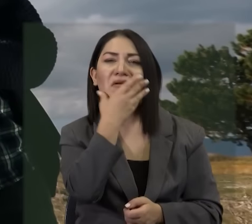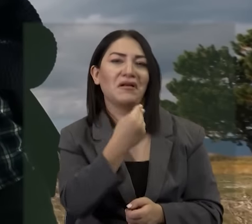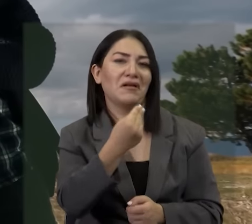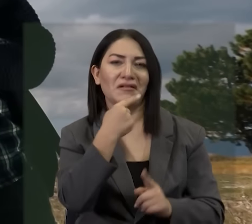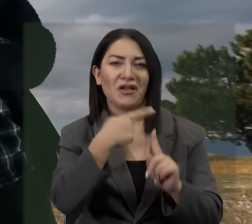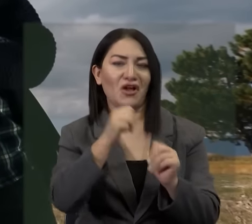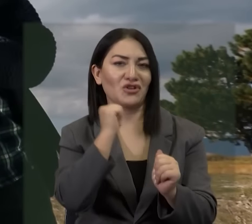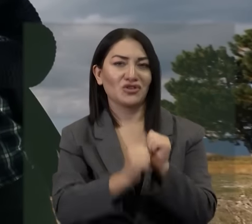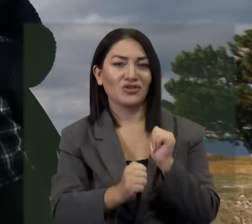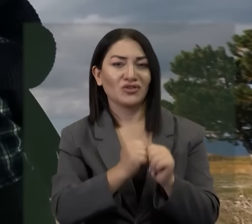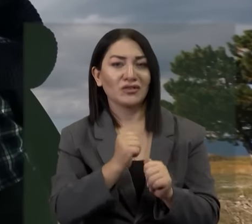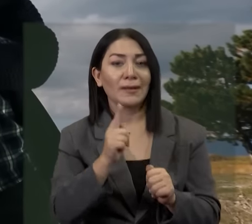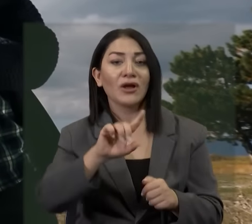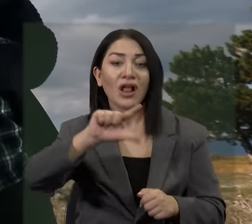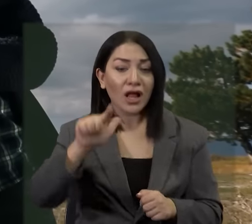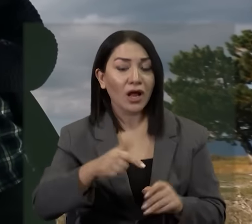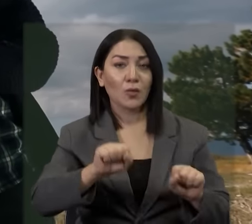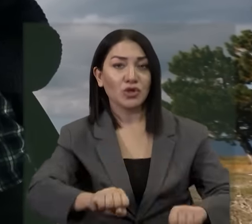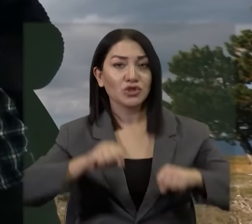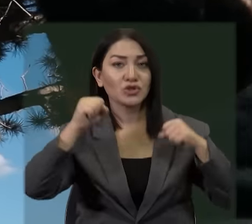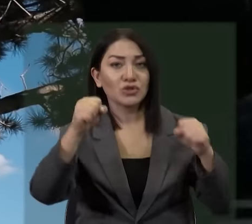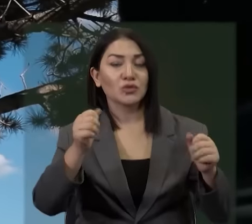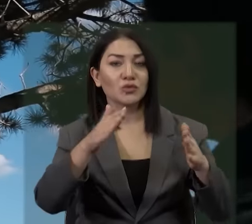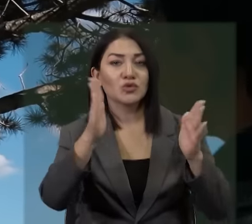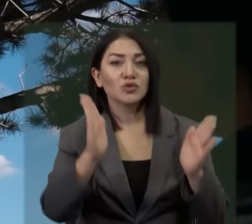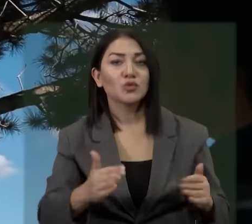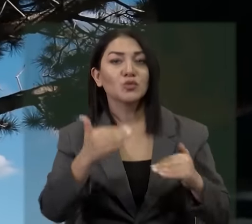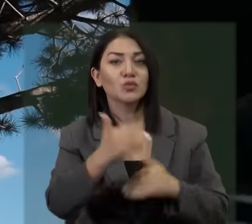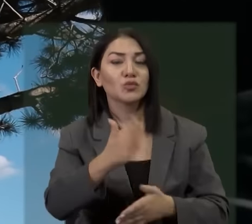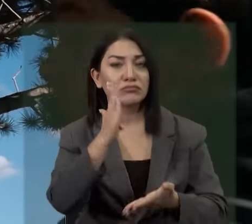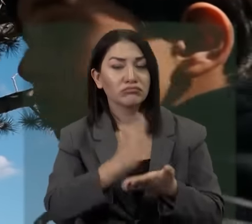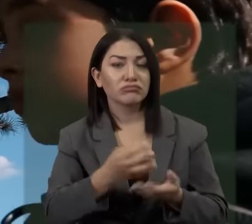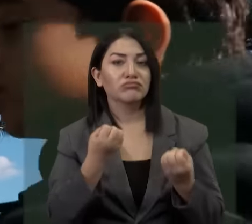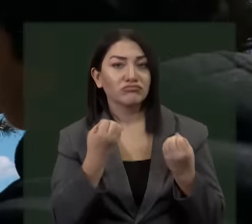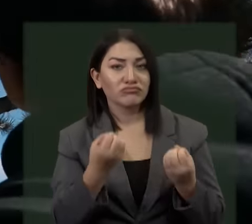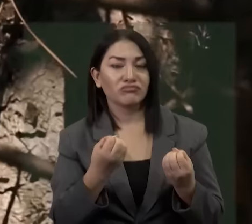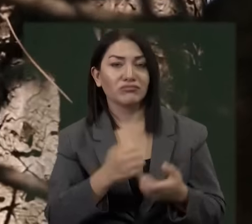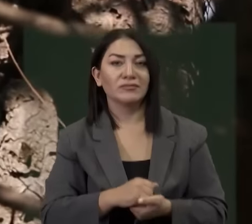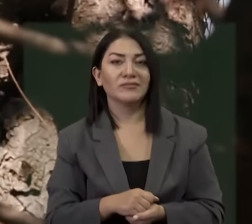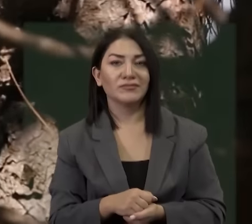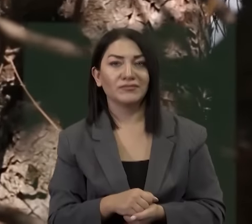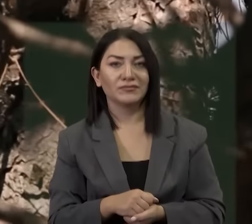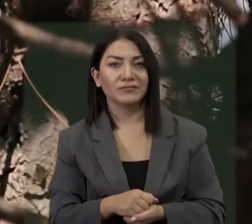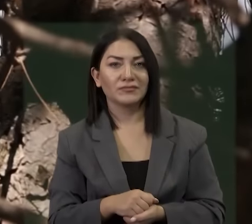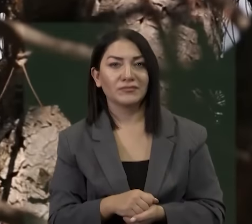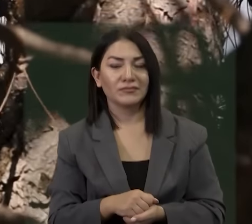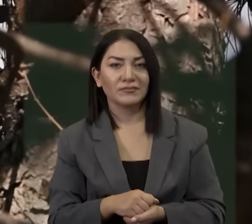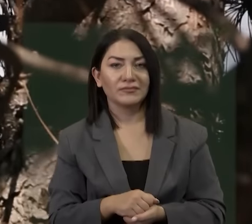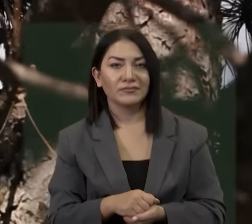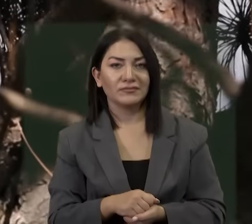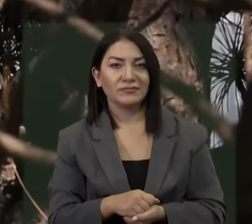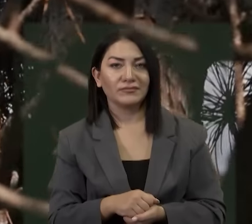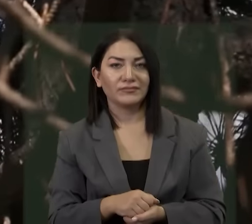Իմն ամենալավն է, բայց։ Տղաներ, այստեղ մի սնդուկ էլ կա։ Ոնց թե մի սնդուկ էլ կա։